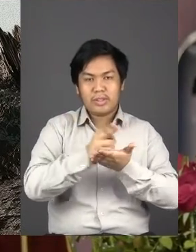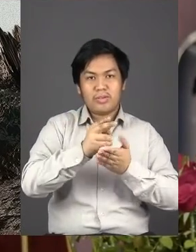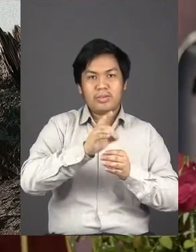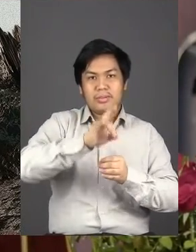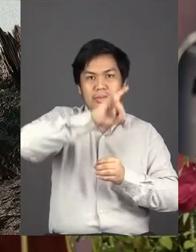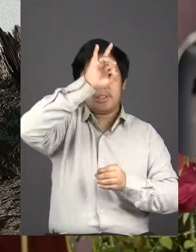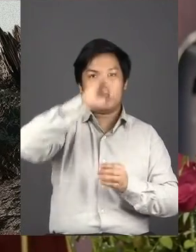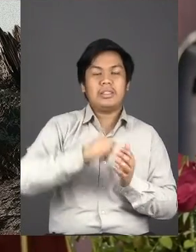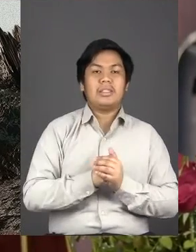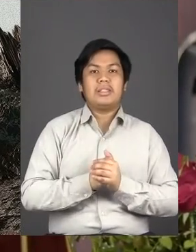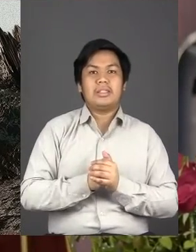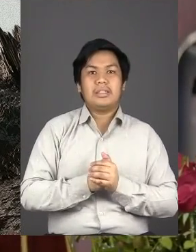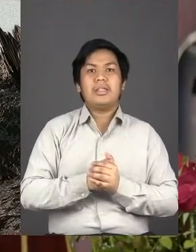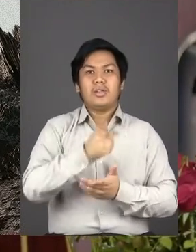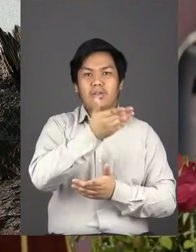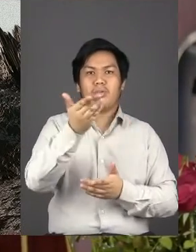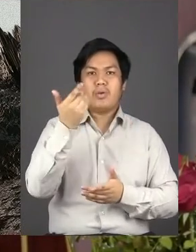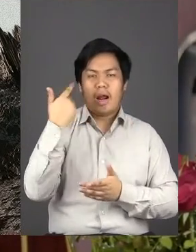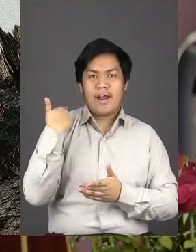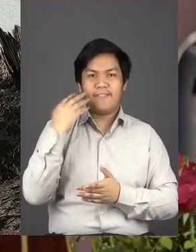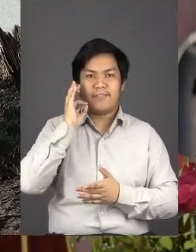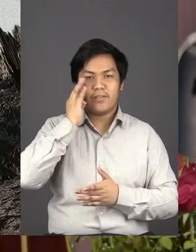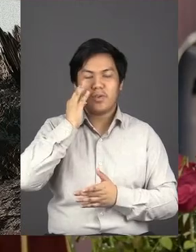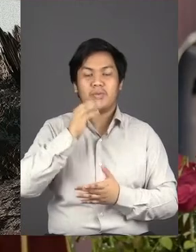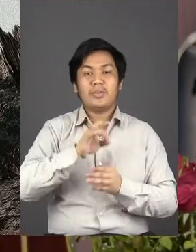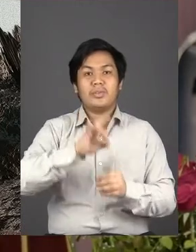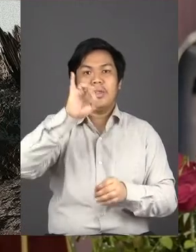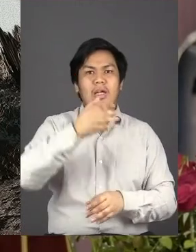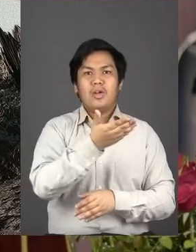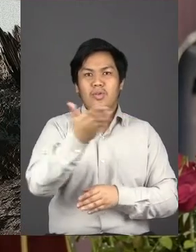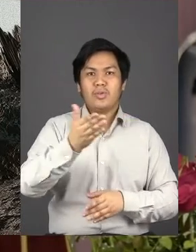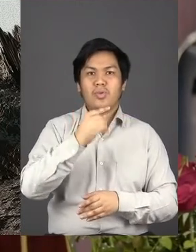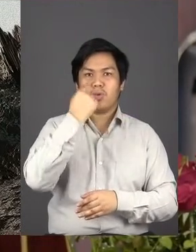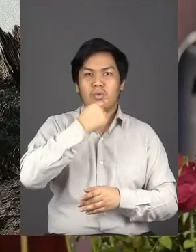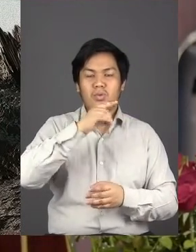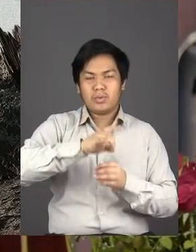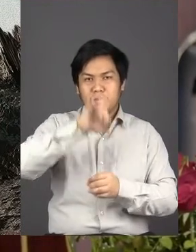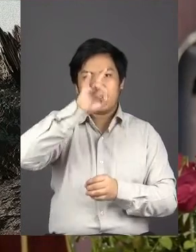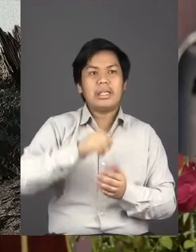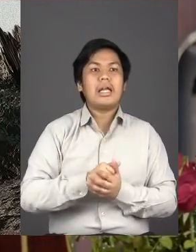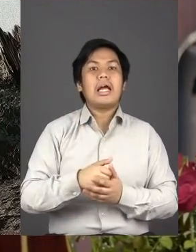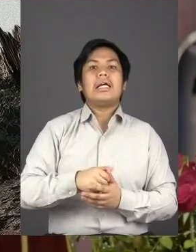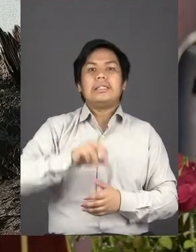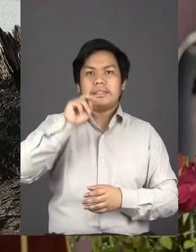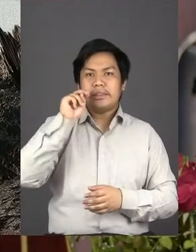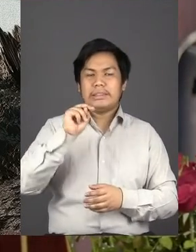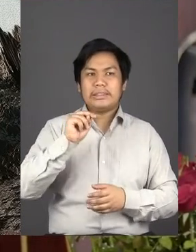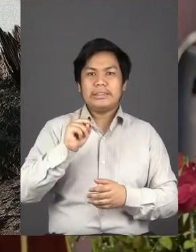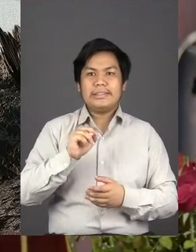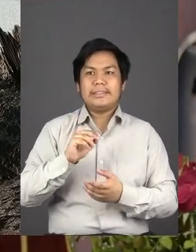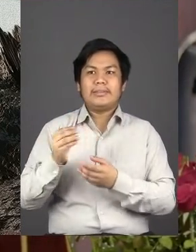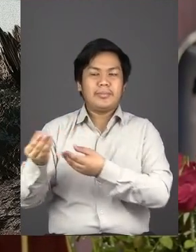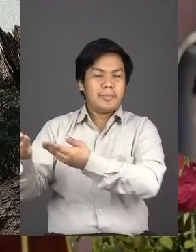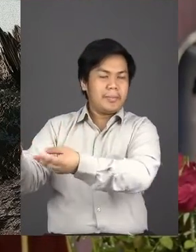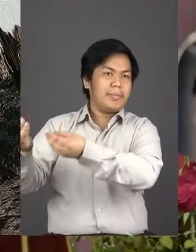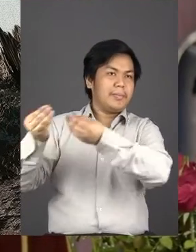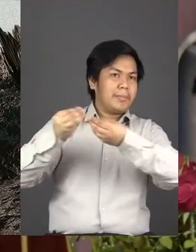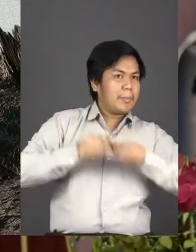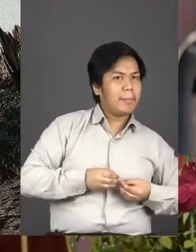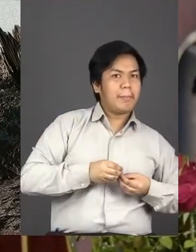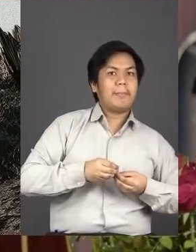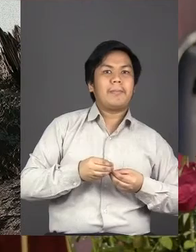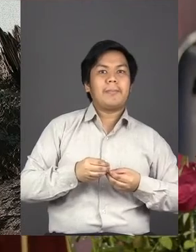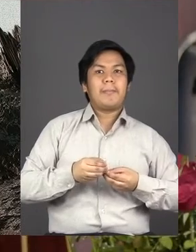kayo na may bunga ng Espiritu ng Diyos, you who are spiritual should restore him in a spirit